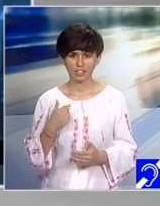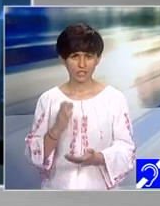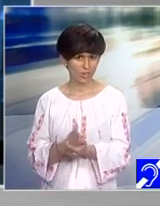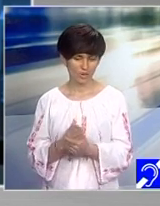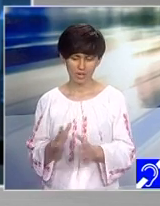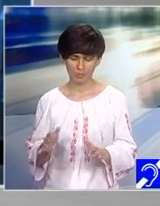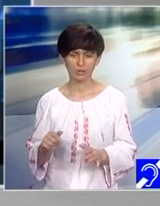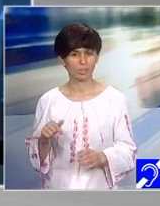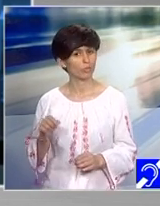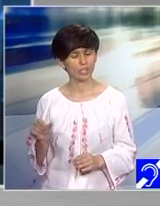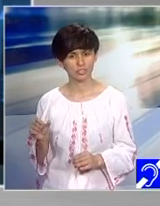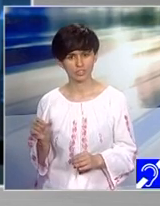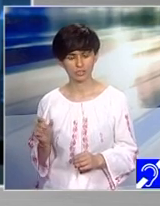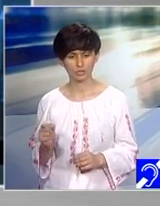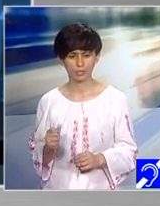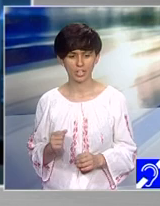am